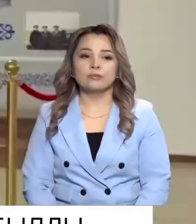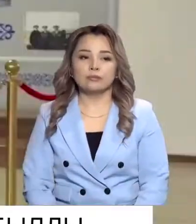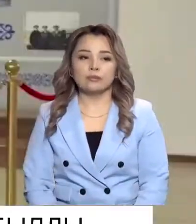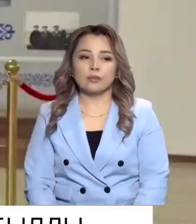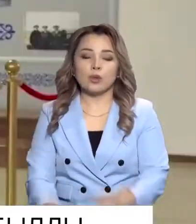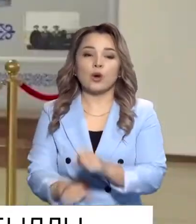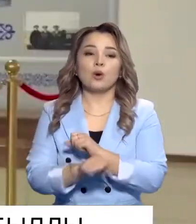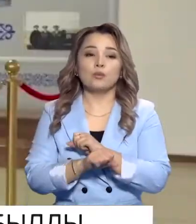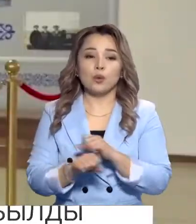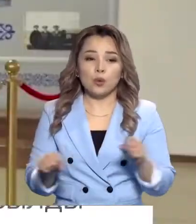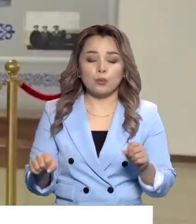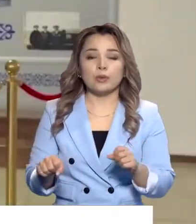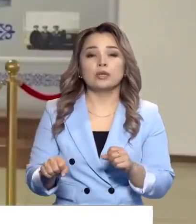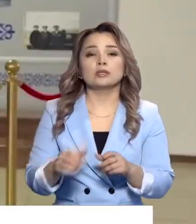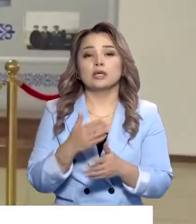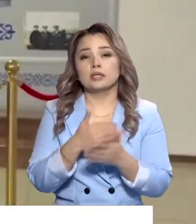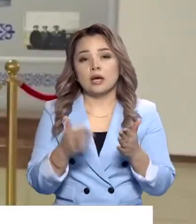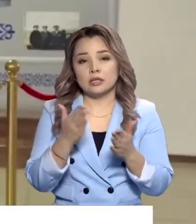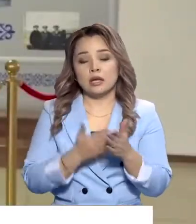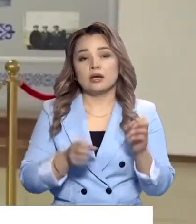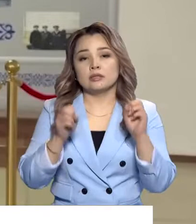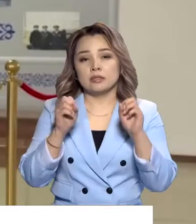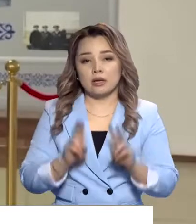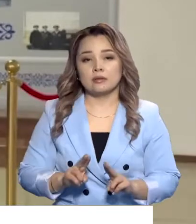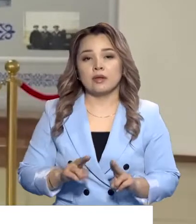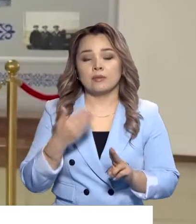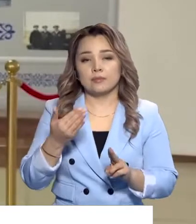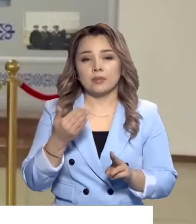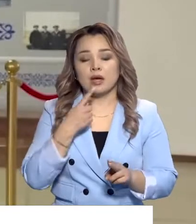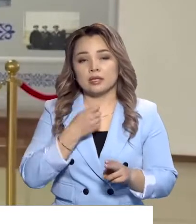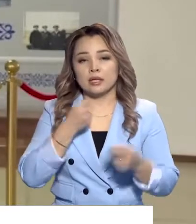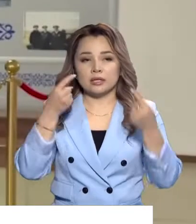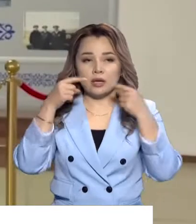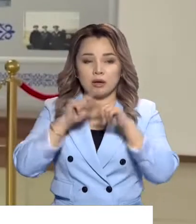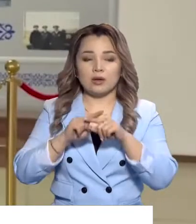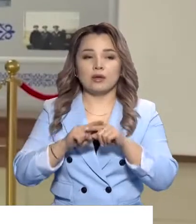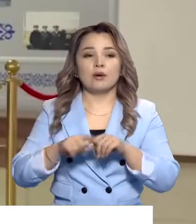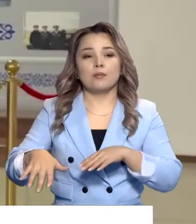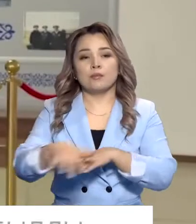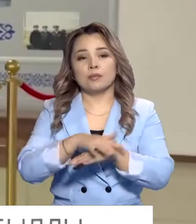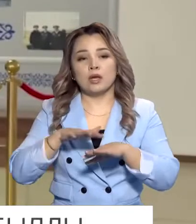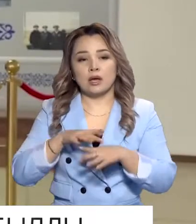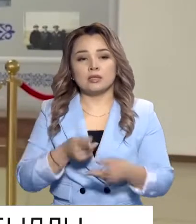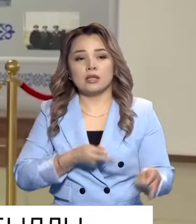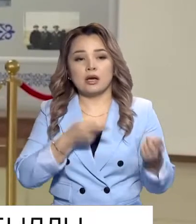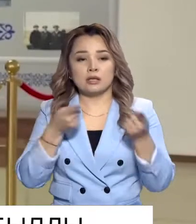Бомбаны одан әрі заласыздандыру үшін арнайы әскери техникаға тиеп полигонға алып кетті.